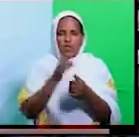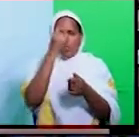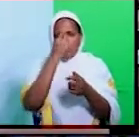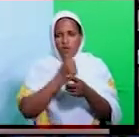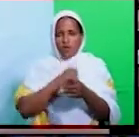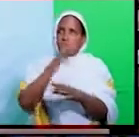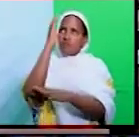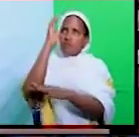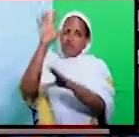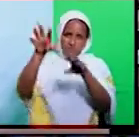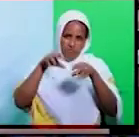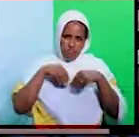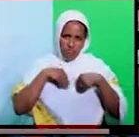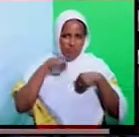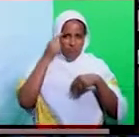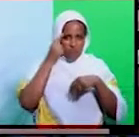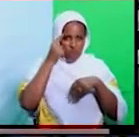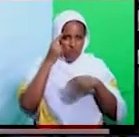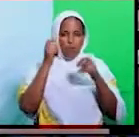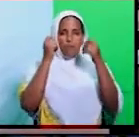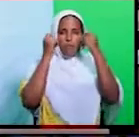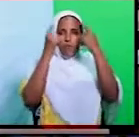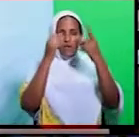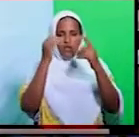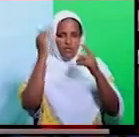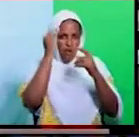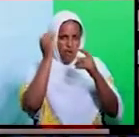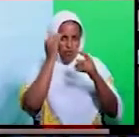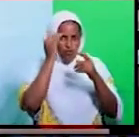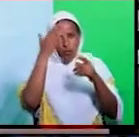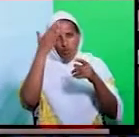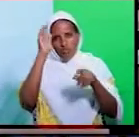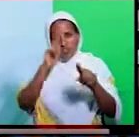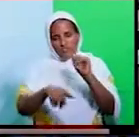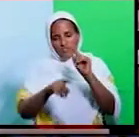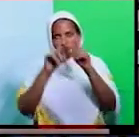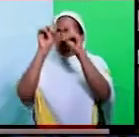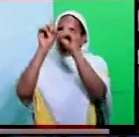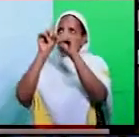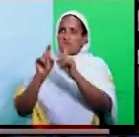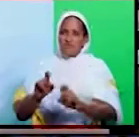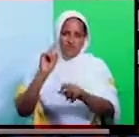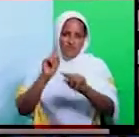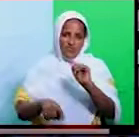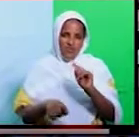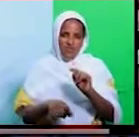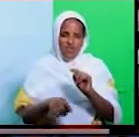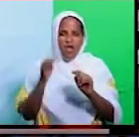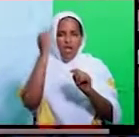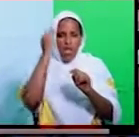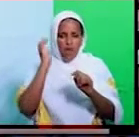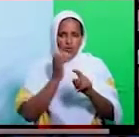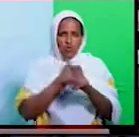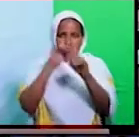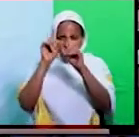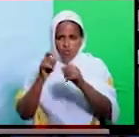አለህ እንዳትረሳን በቃ ይሄን ነው የምንጸልየው አለ እኛም ሶስት ነን አንተም ልዩ ሶስትነት አለህ እንዳትረሳን ይሄ ነው ጸሎታችን እንዲህ ብላችሁ